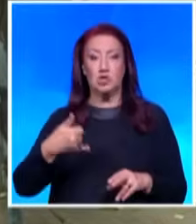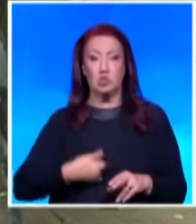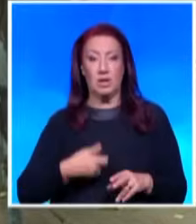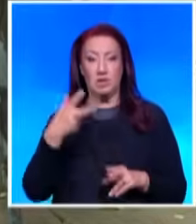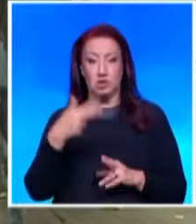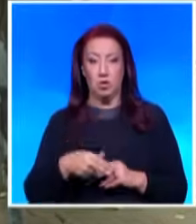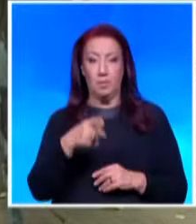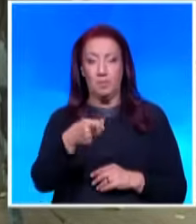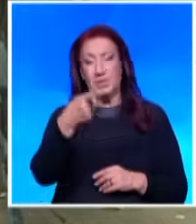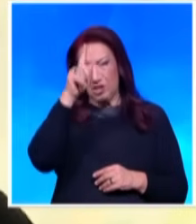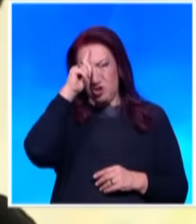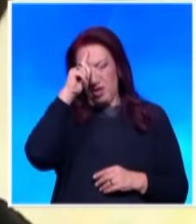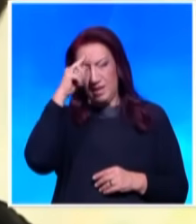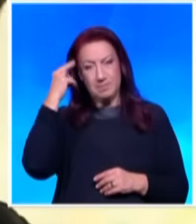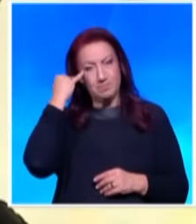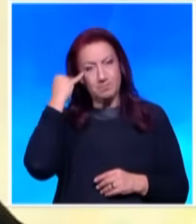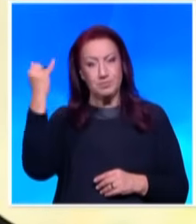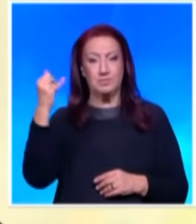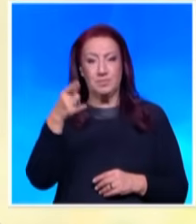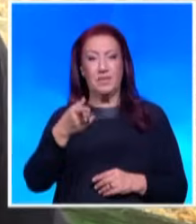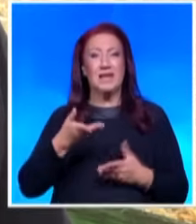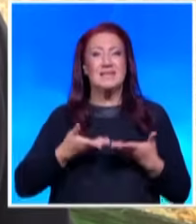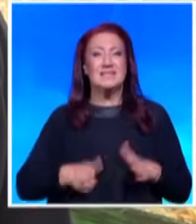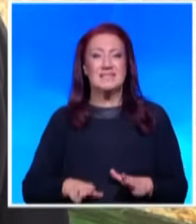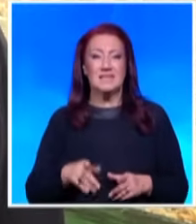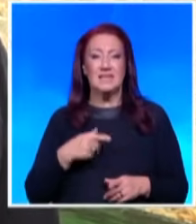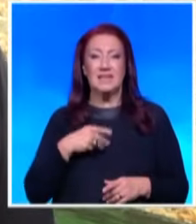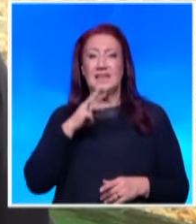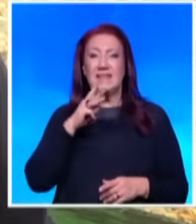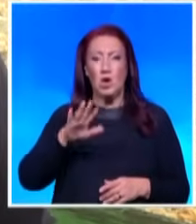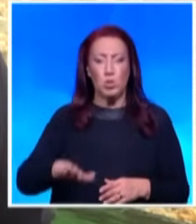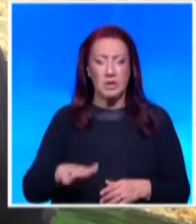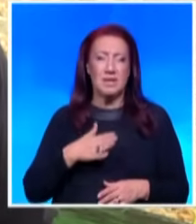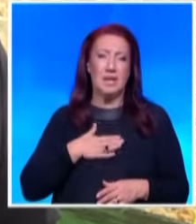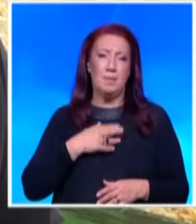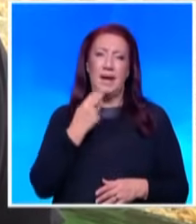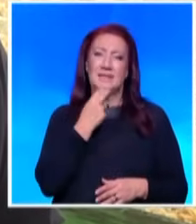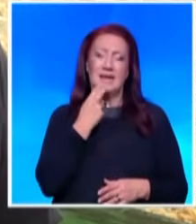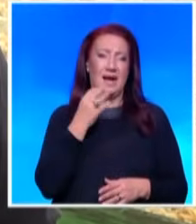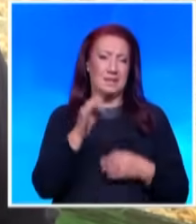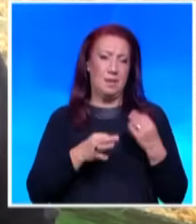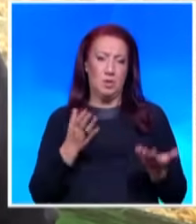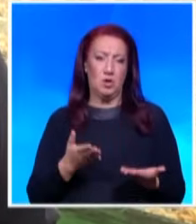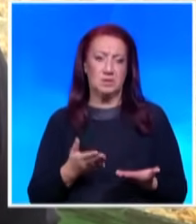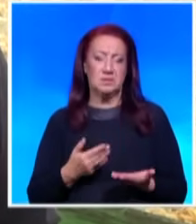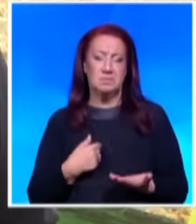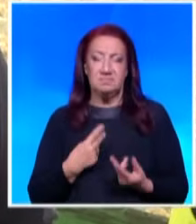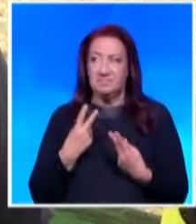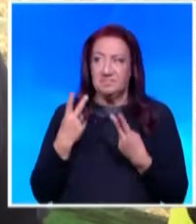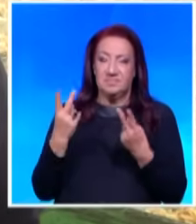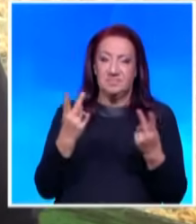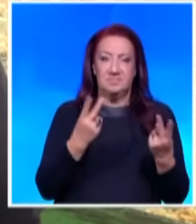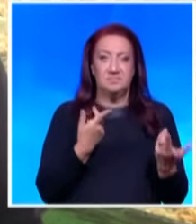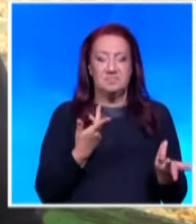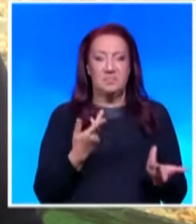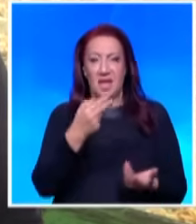с диабет от 3 годишен. Имам усещането, че за всички отговорни институции ние сме само някакви